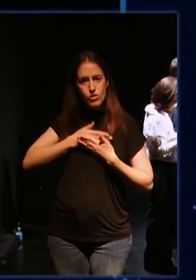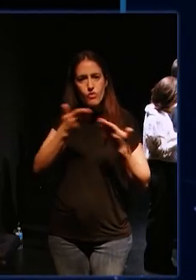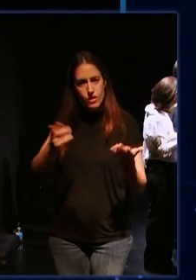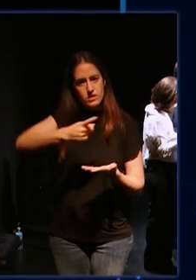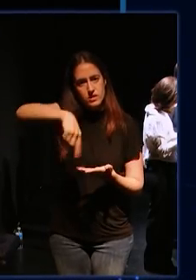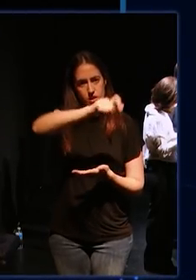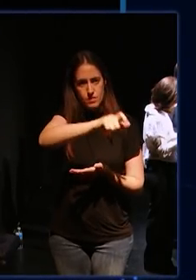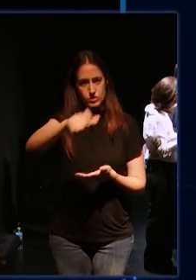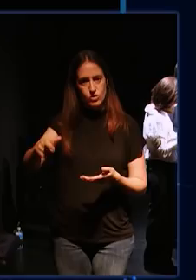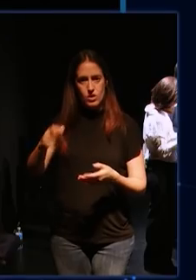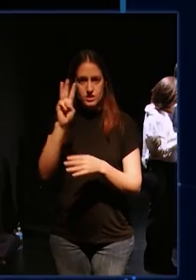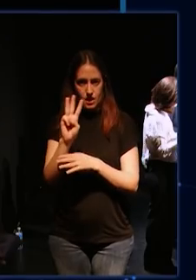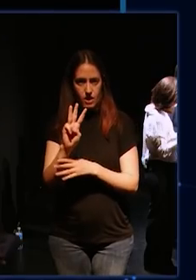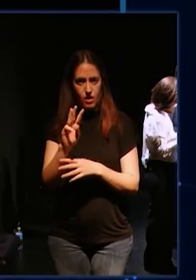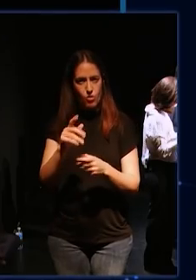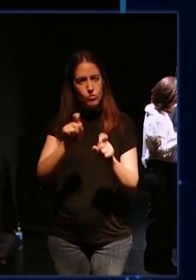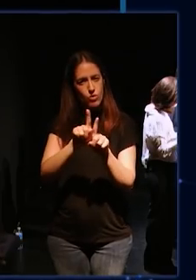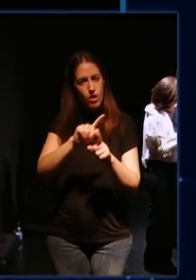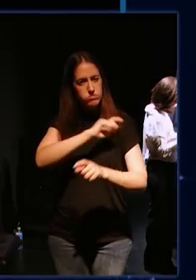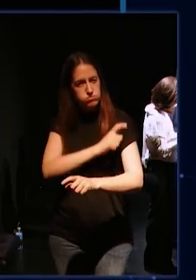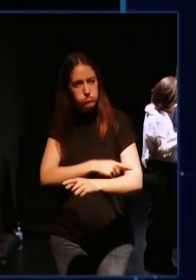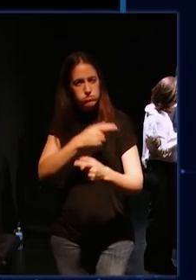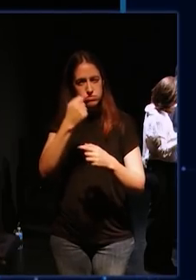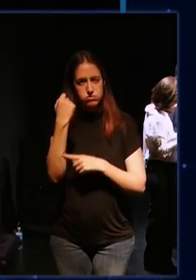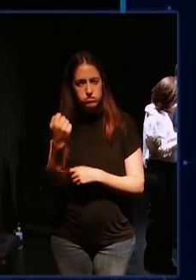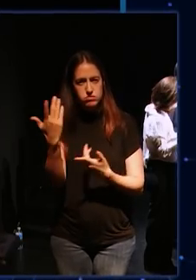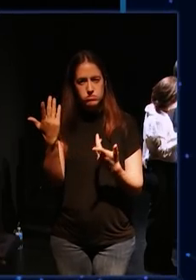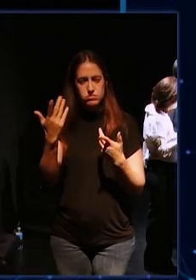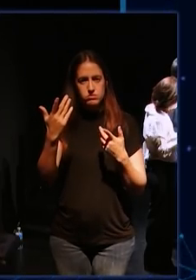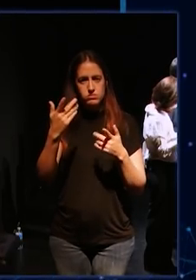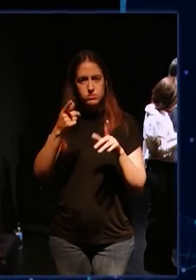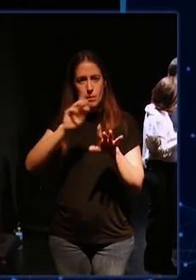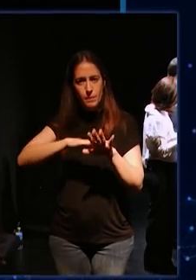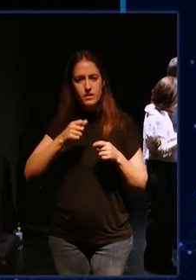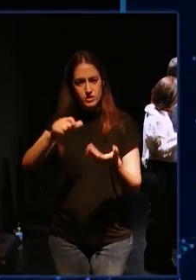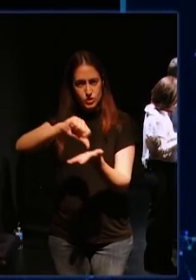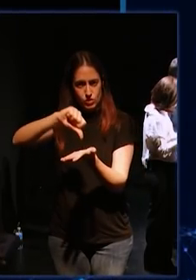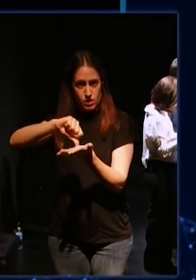persones de Cardedeu, en l'empoderament que ha demostrat abastament la ciutadania.